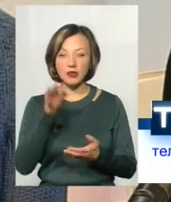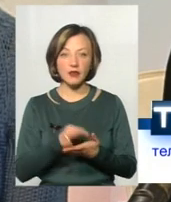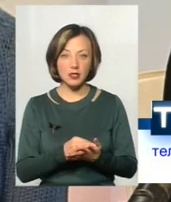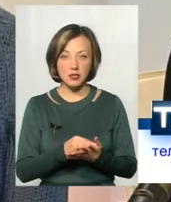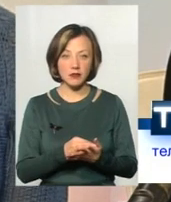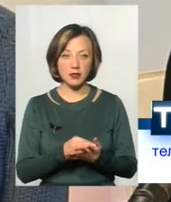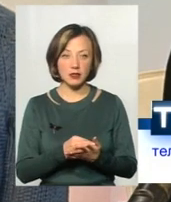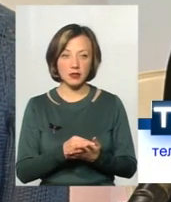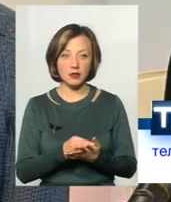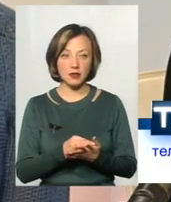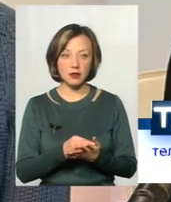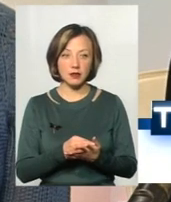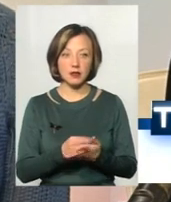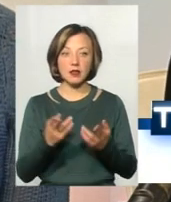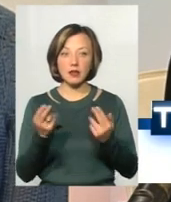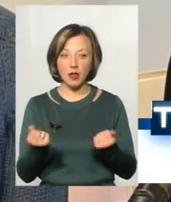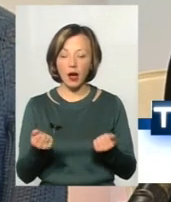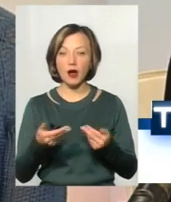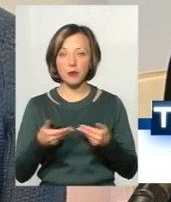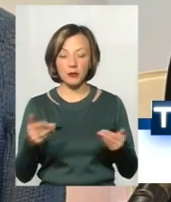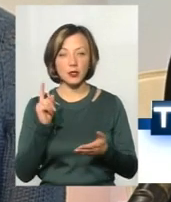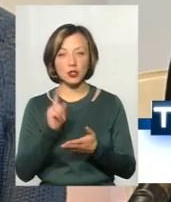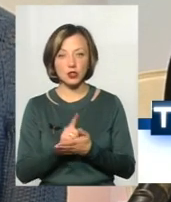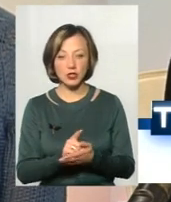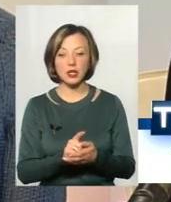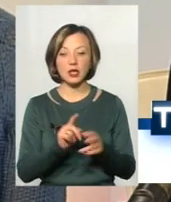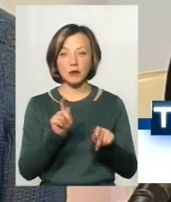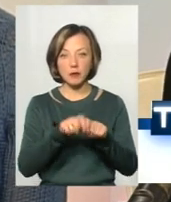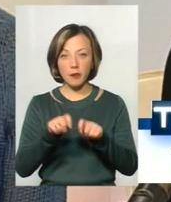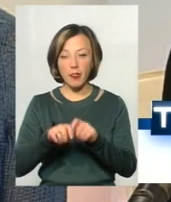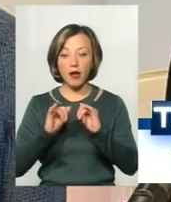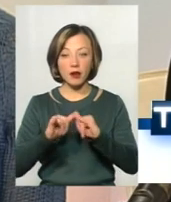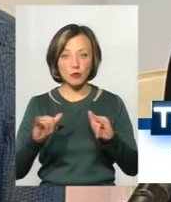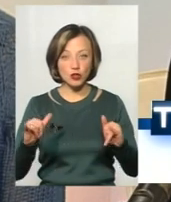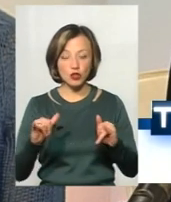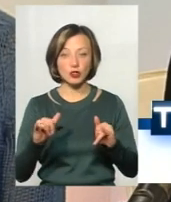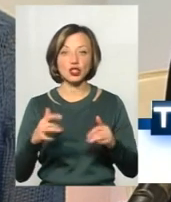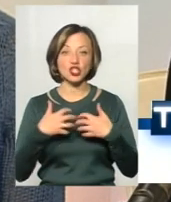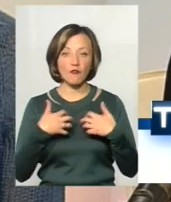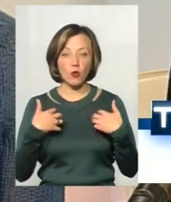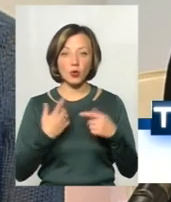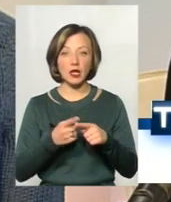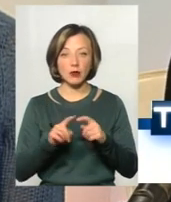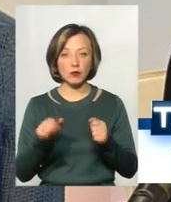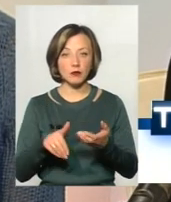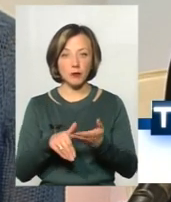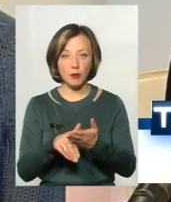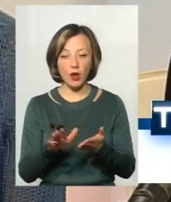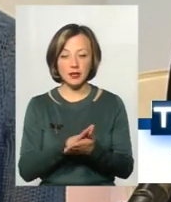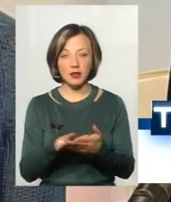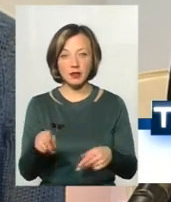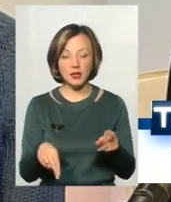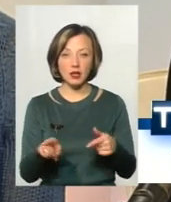ответственность, да, мы должны смотреть за популяцией животных, и это может помочь нам стерилизатор